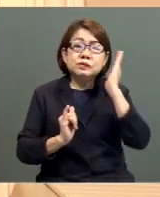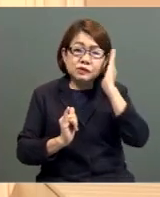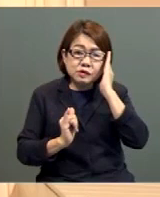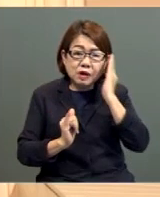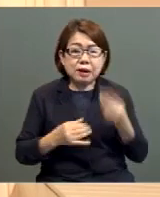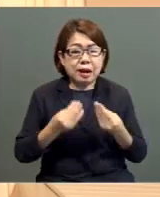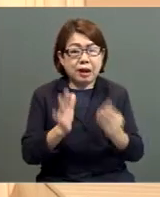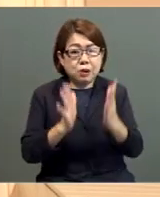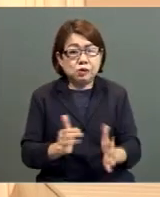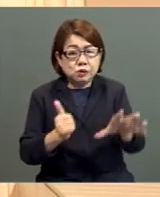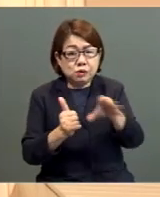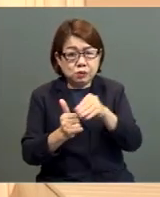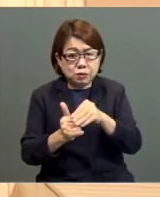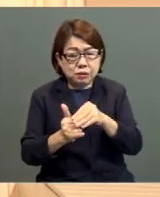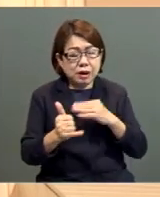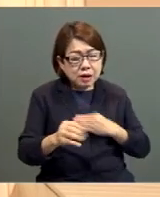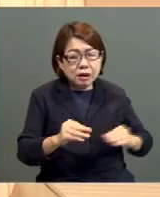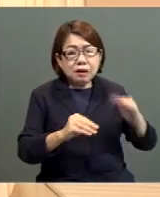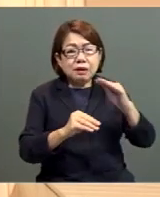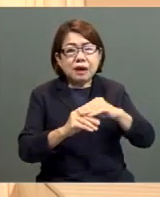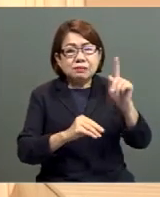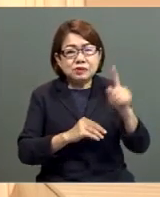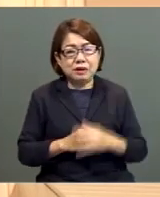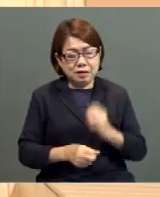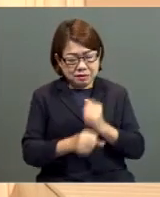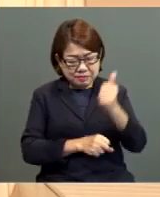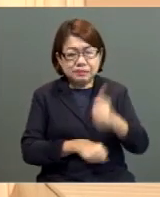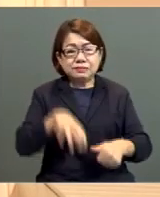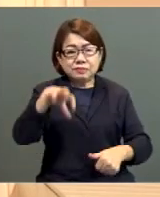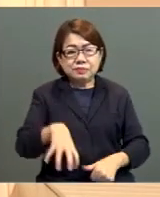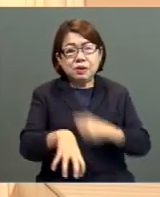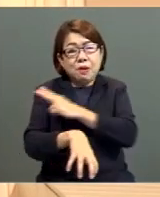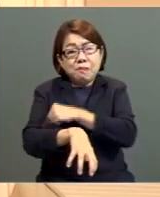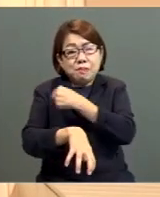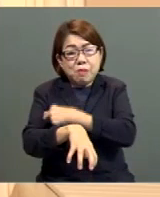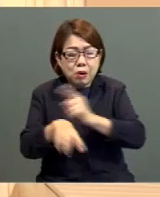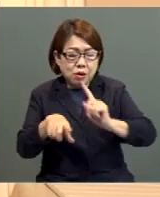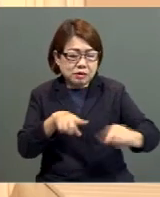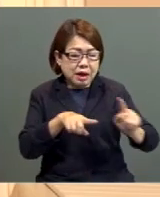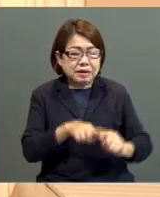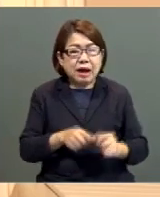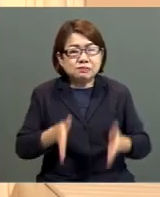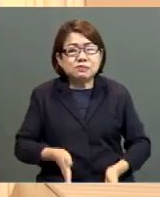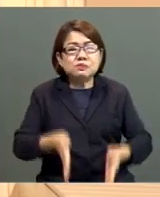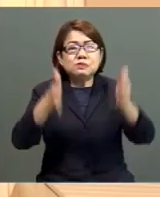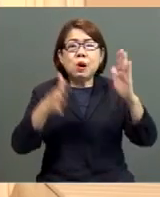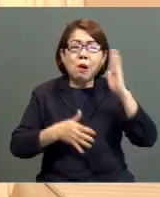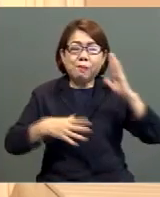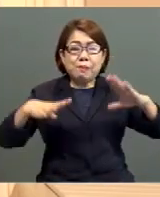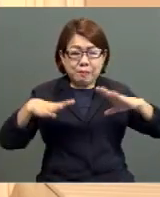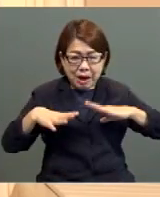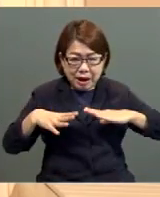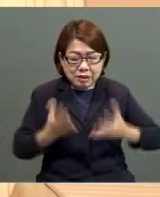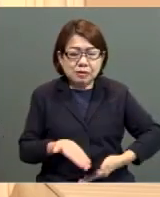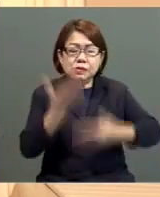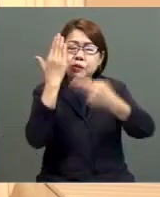ดยเราสามารถเพิ่มศักยภาพจากโรงพยาบาลทุกสังกัดหอพักและโรงแรมให้พร้อมรองรับผู้ป่วยที่อาจจะเพิ่มมากขึ้